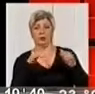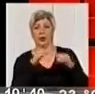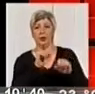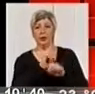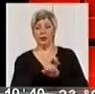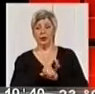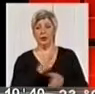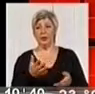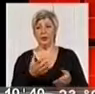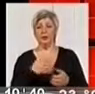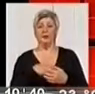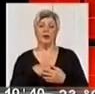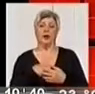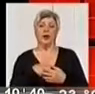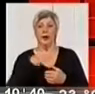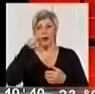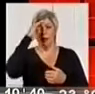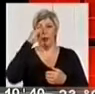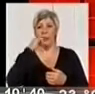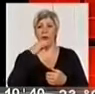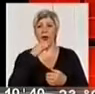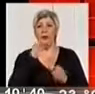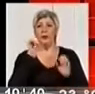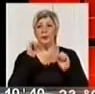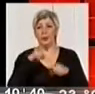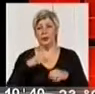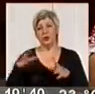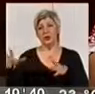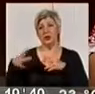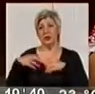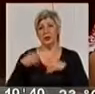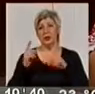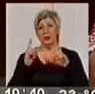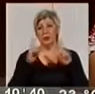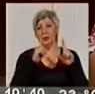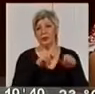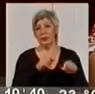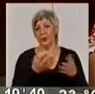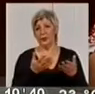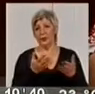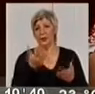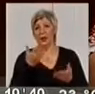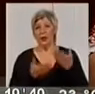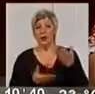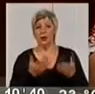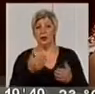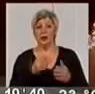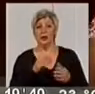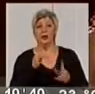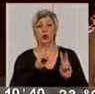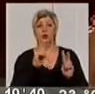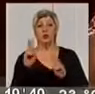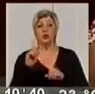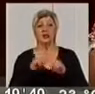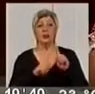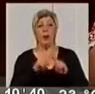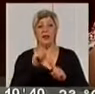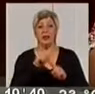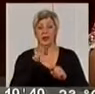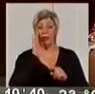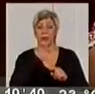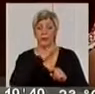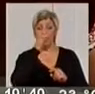Ну, по-перше, батько може з нами виїхати туди. Ми можемо, якщо десь хтось з батьків сумнівається і нам позвонить, то ми